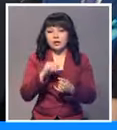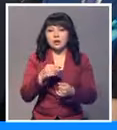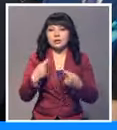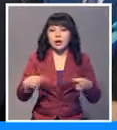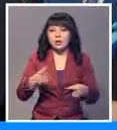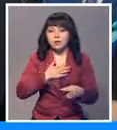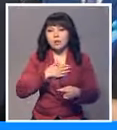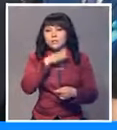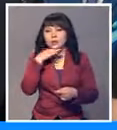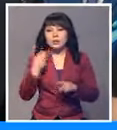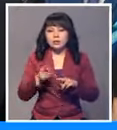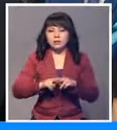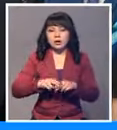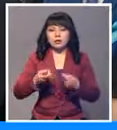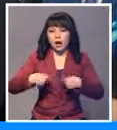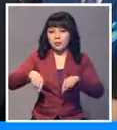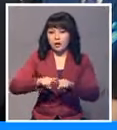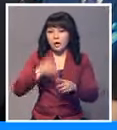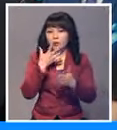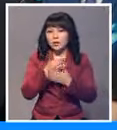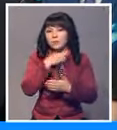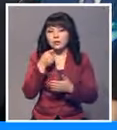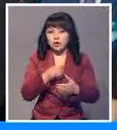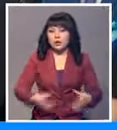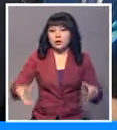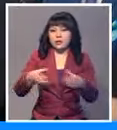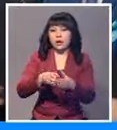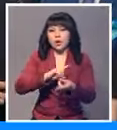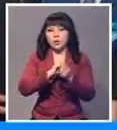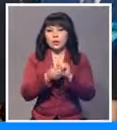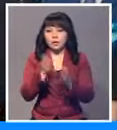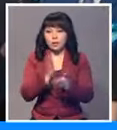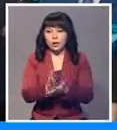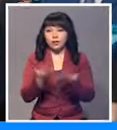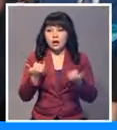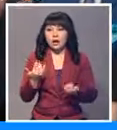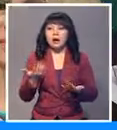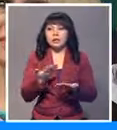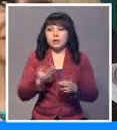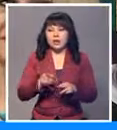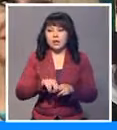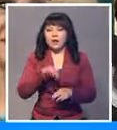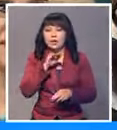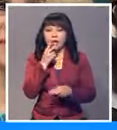із, көрген қызық, артта қалмақ. Бір Құдайдан басқаның бәрі өзгермек. Қандай философия?